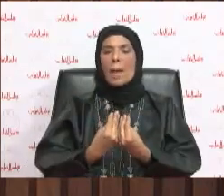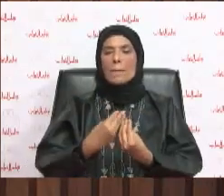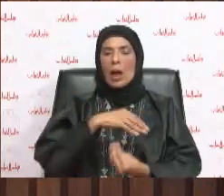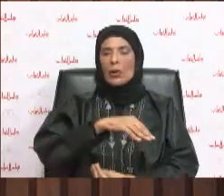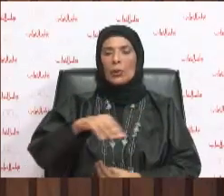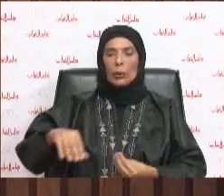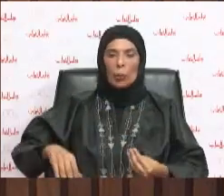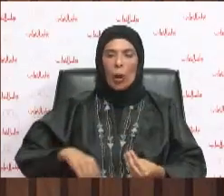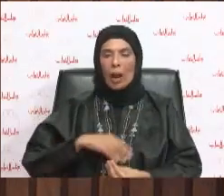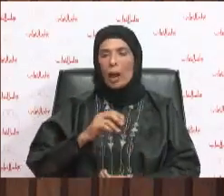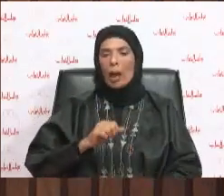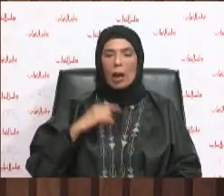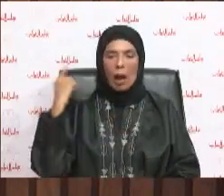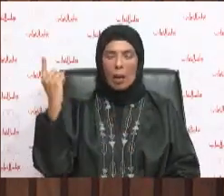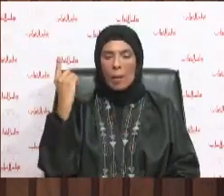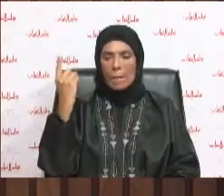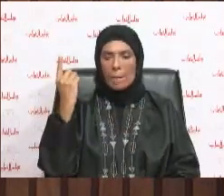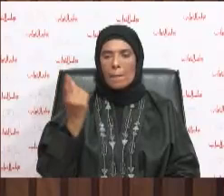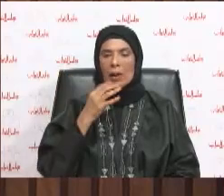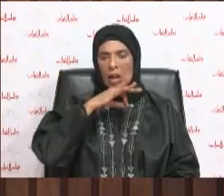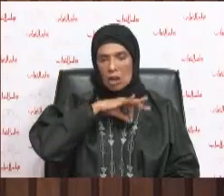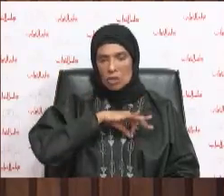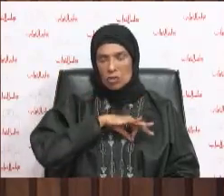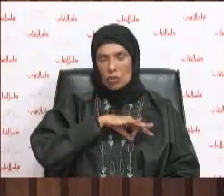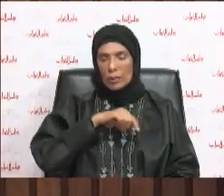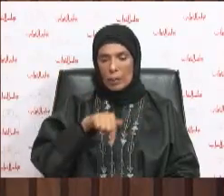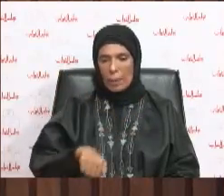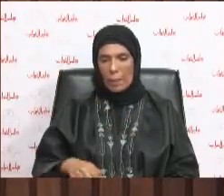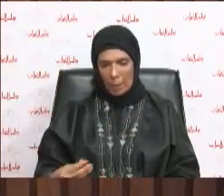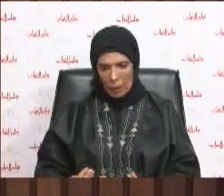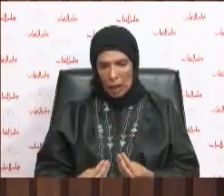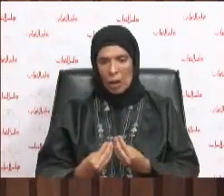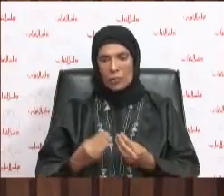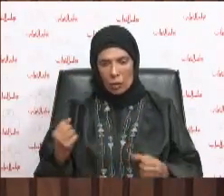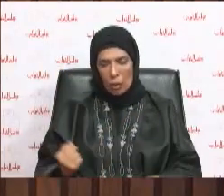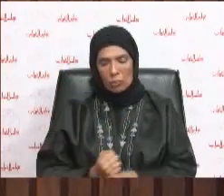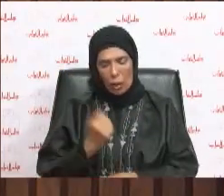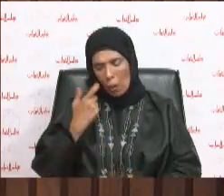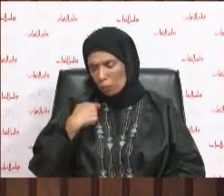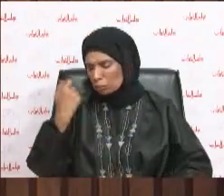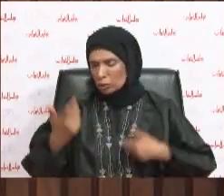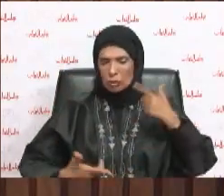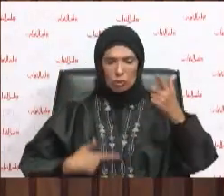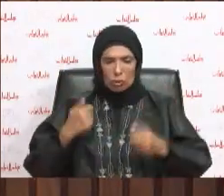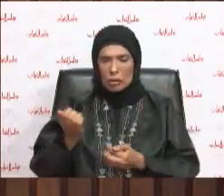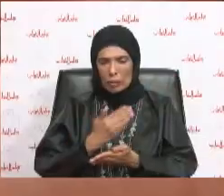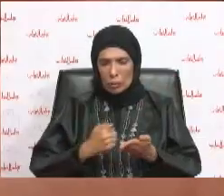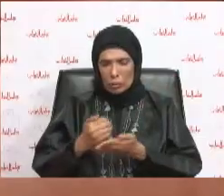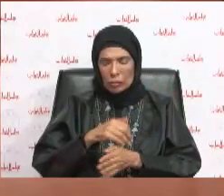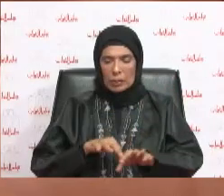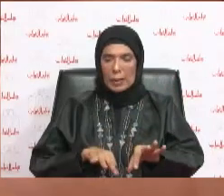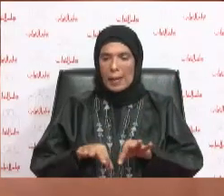الطيران المدني الدولي، والاستفادة القصوى يعني إلى جانب الأمور التشغيلية والتجارية والاقتصادية والسياسية